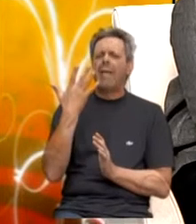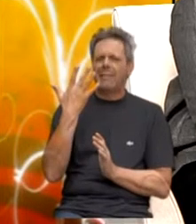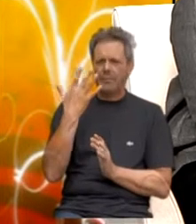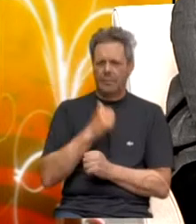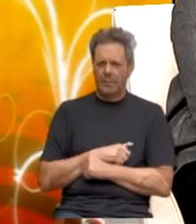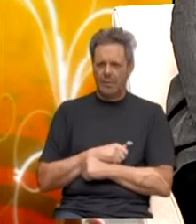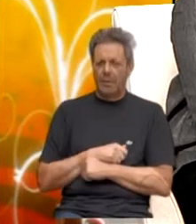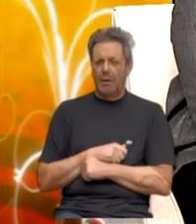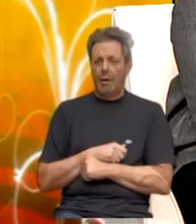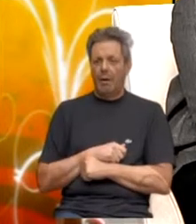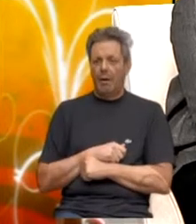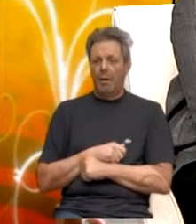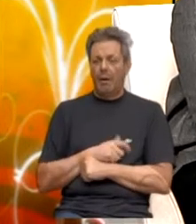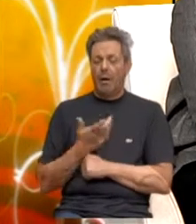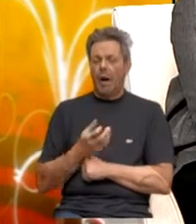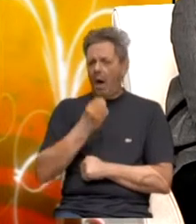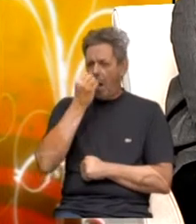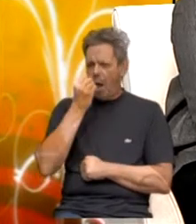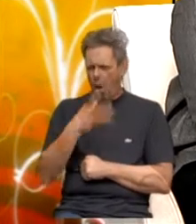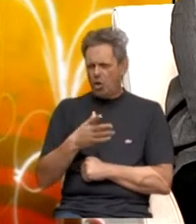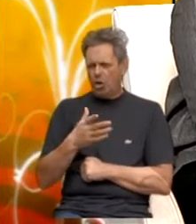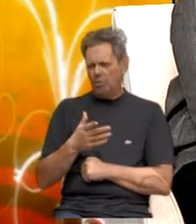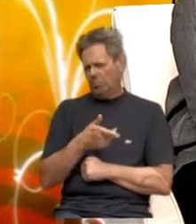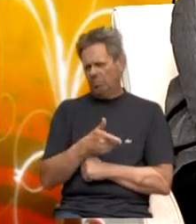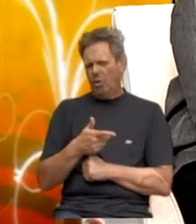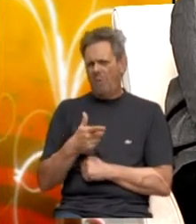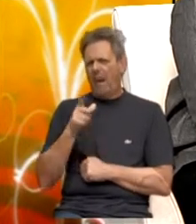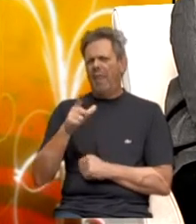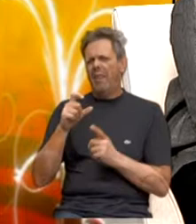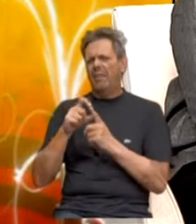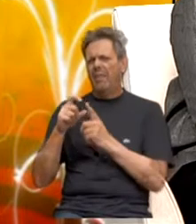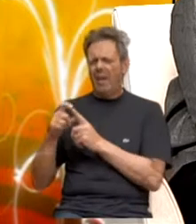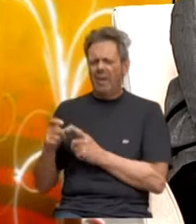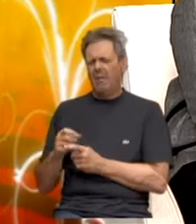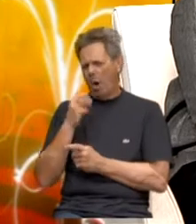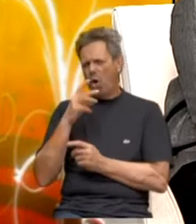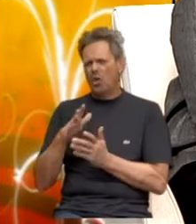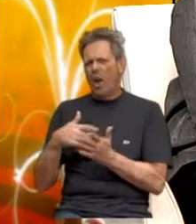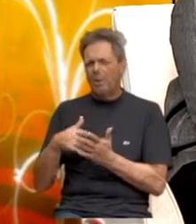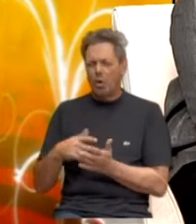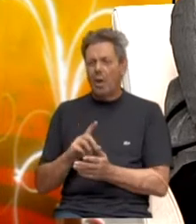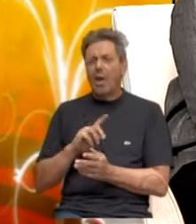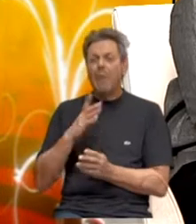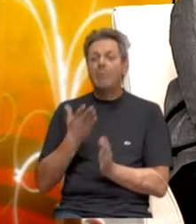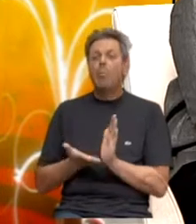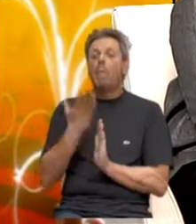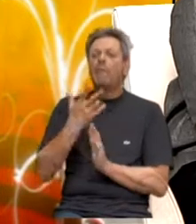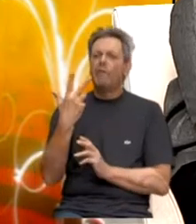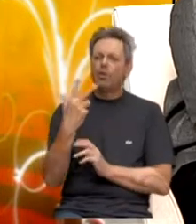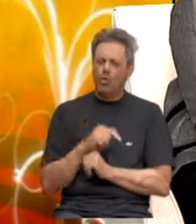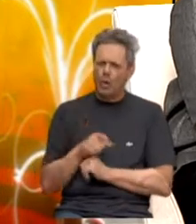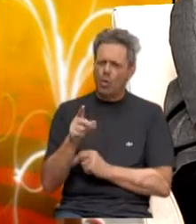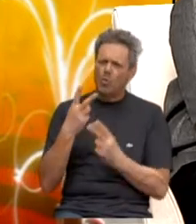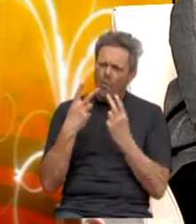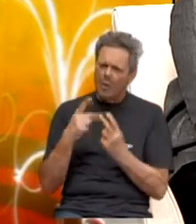milimola. Što se tiče lošeg kolesterola, mi ga nazivamo LDL ili loši kolesterol, ne bi smio biti veći od 3. Znači, to su